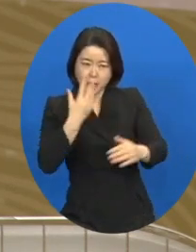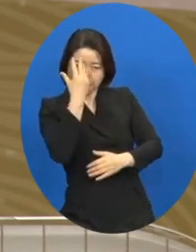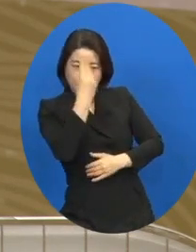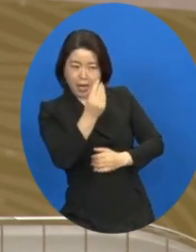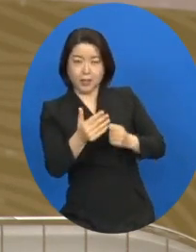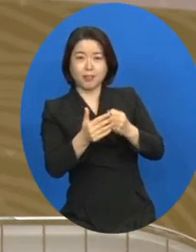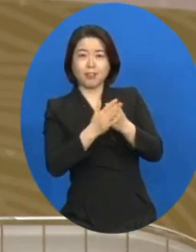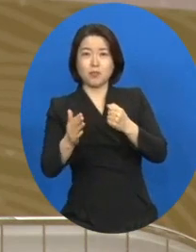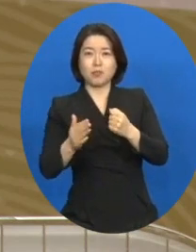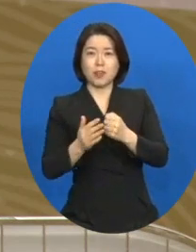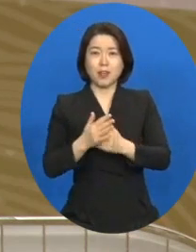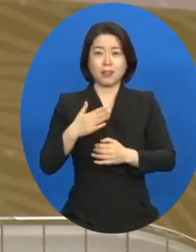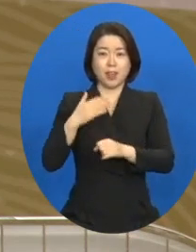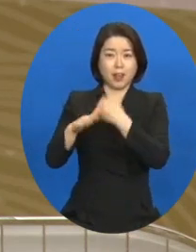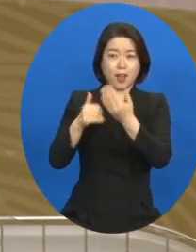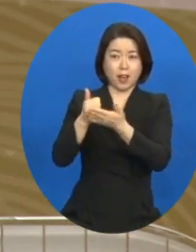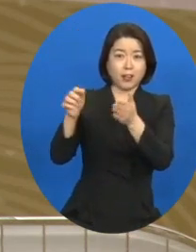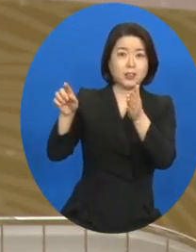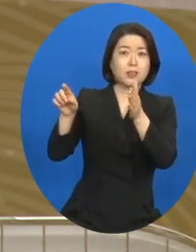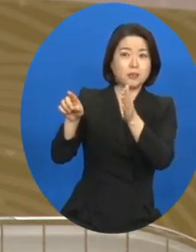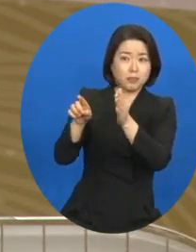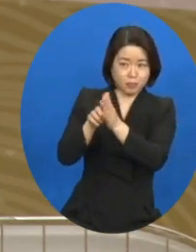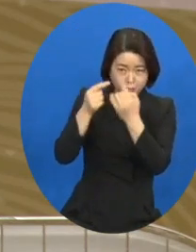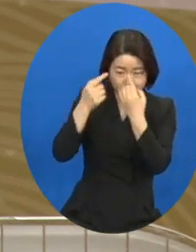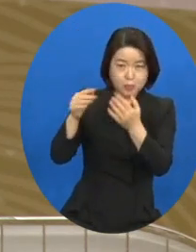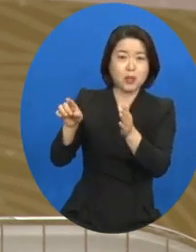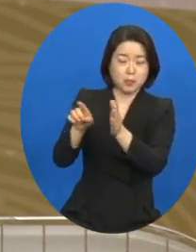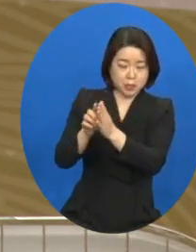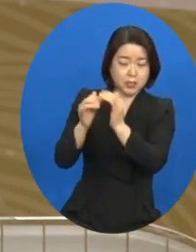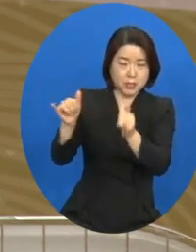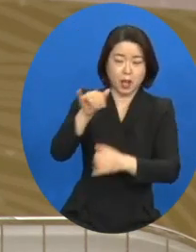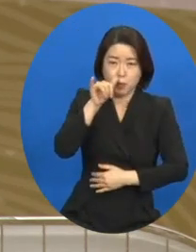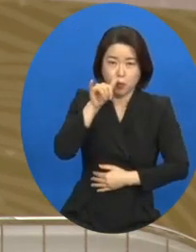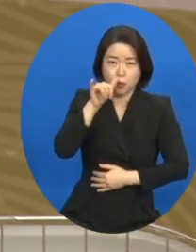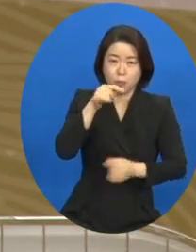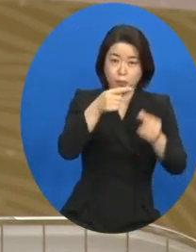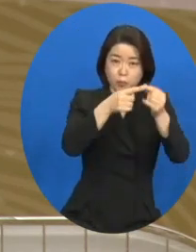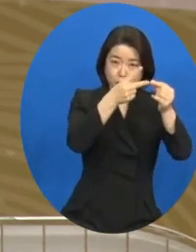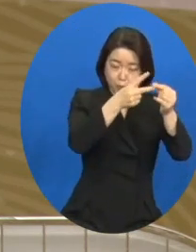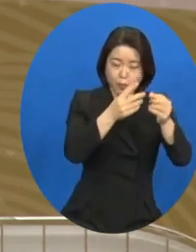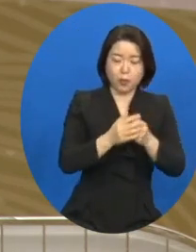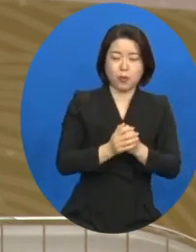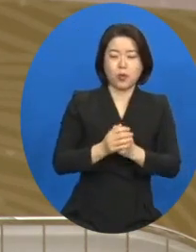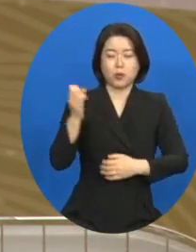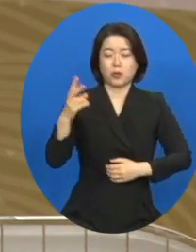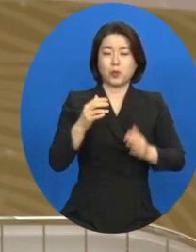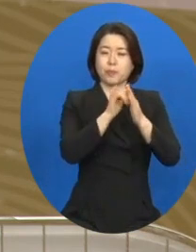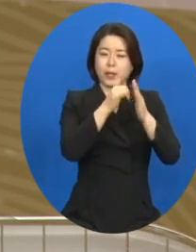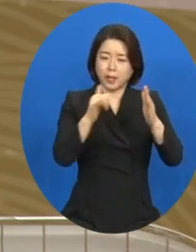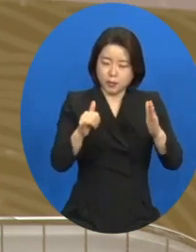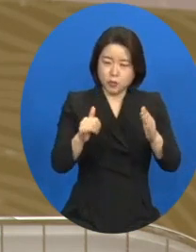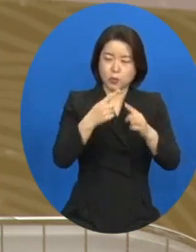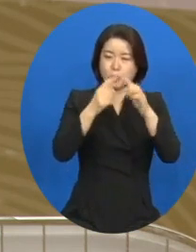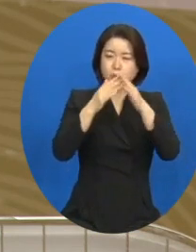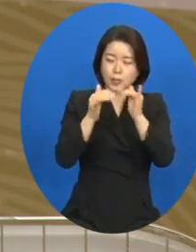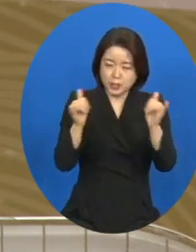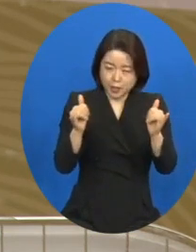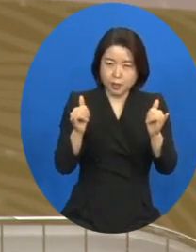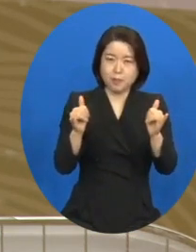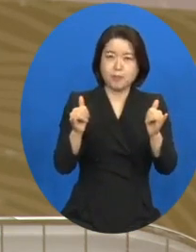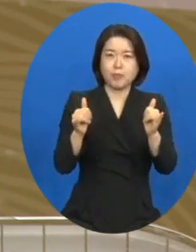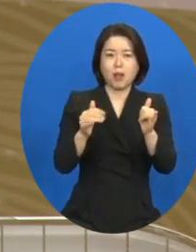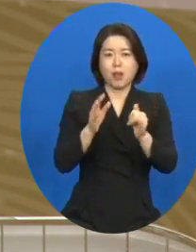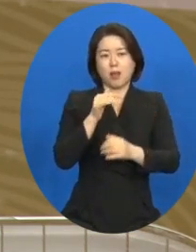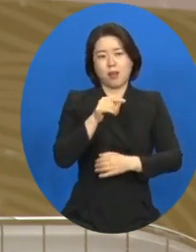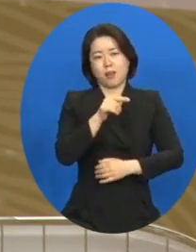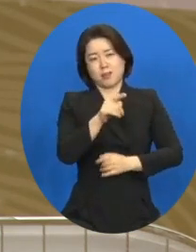때문에 내가 하나님을 분명히 믿는 사람이 있고, 가족 중에나 교인 중에나 야, 저